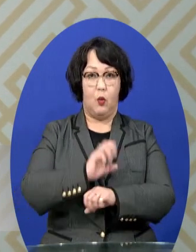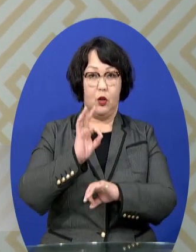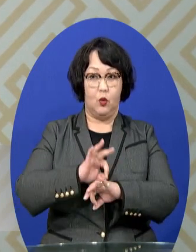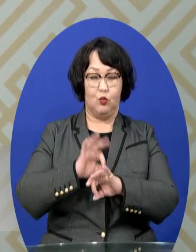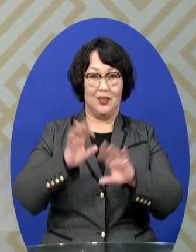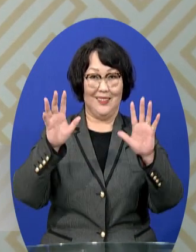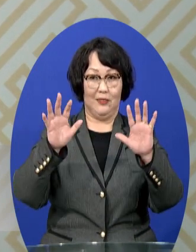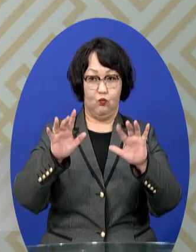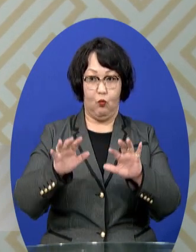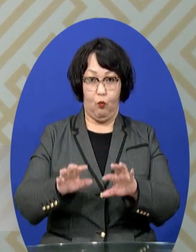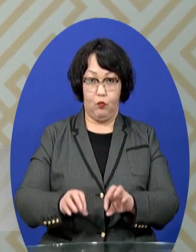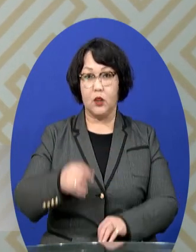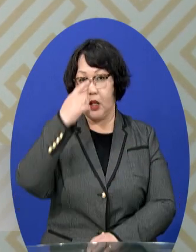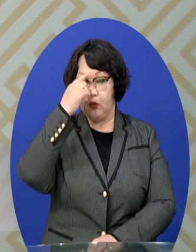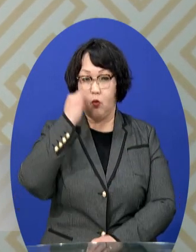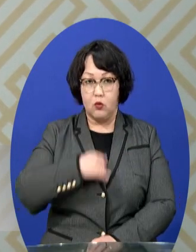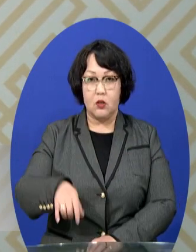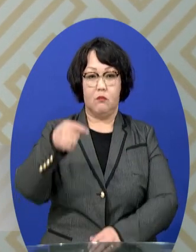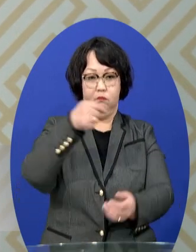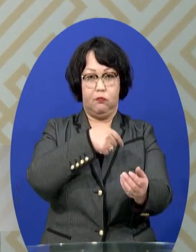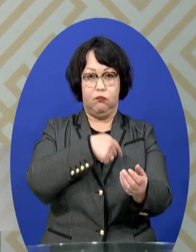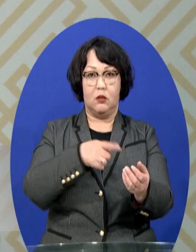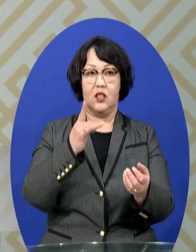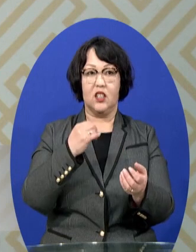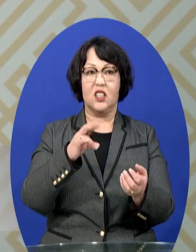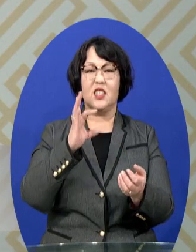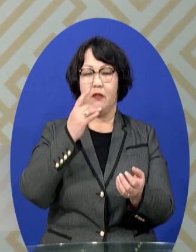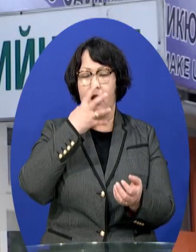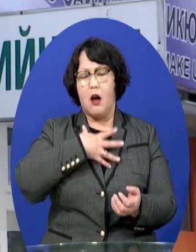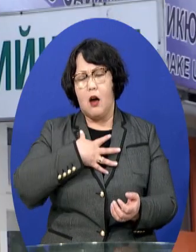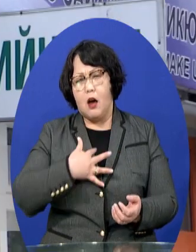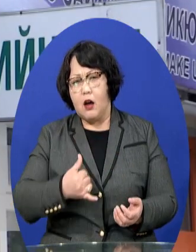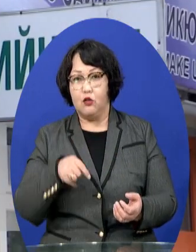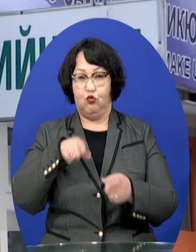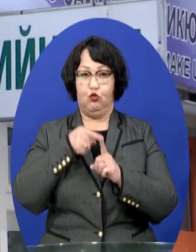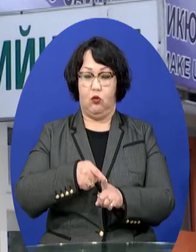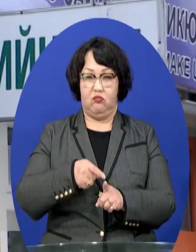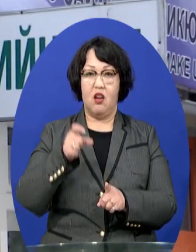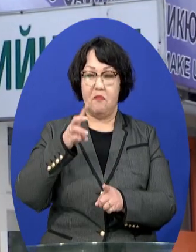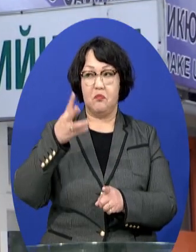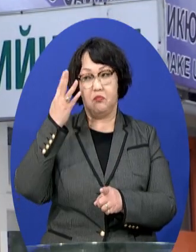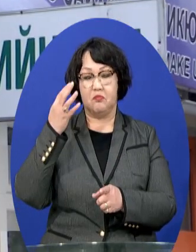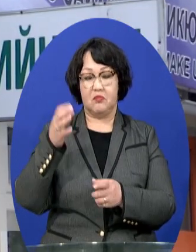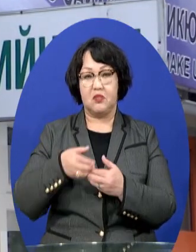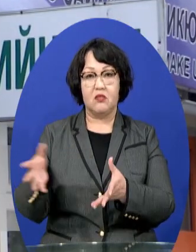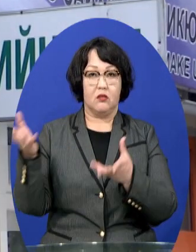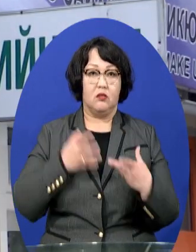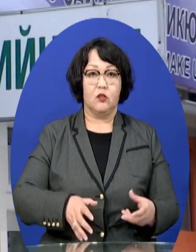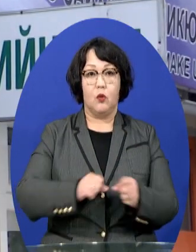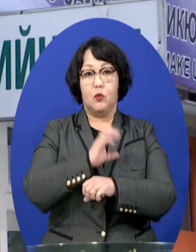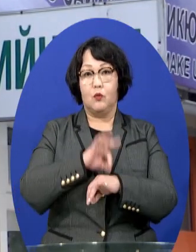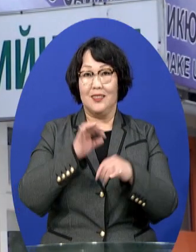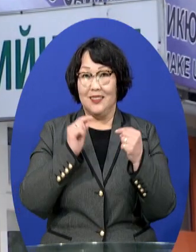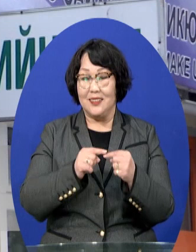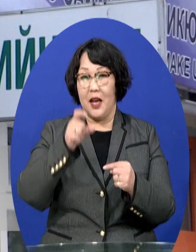бол энтхэгээс одоо ремдесивир эмийг импортлох одоо ингээд боломжтой болоод эхэлж байгаа. Коронавирусны эсрэг эмийг иргэд олноор